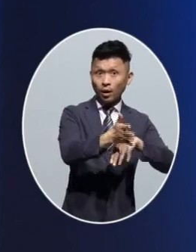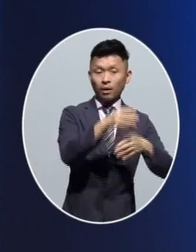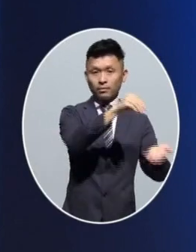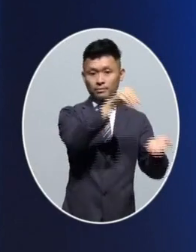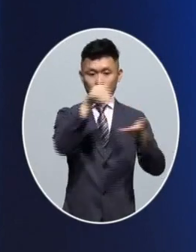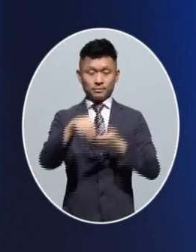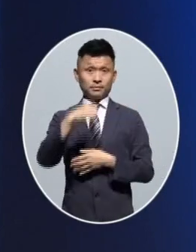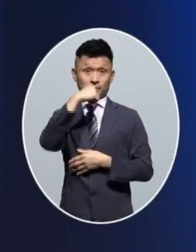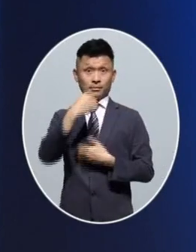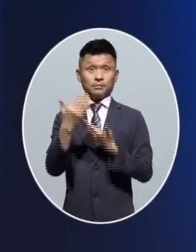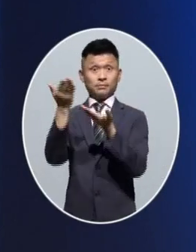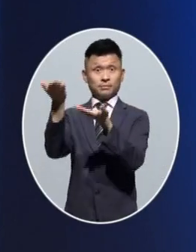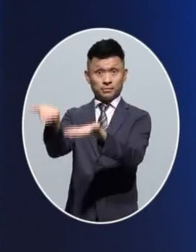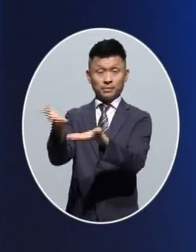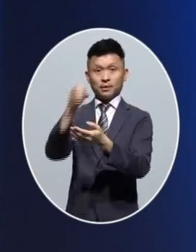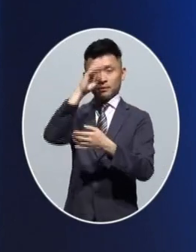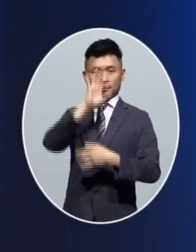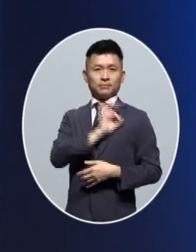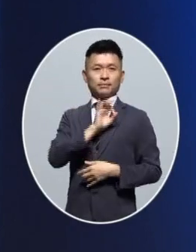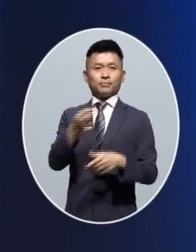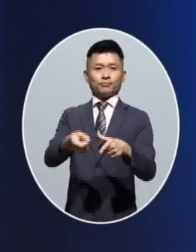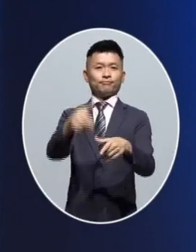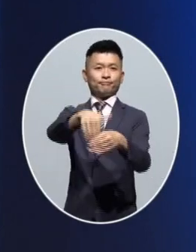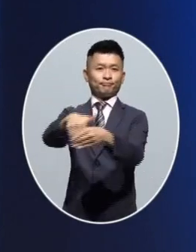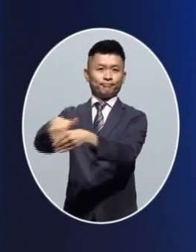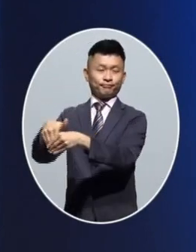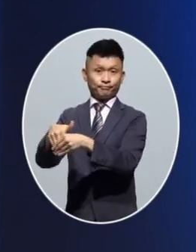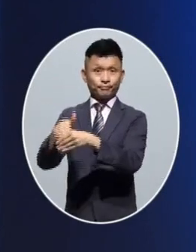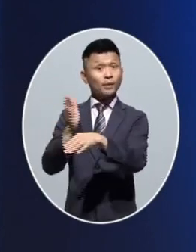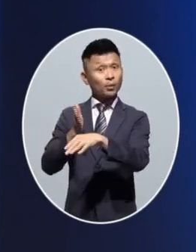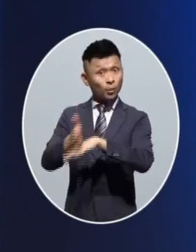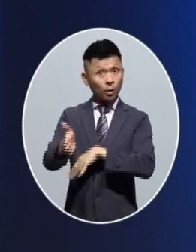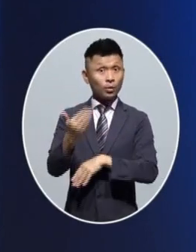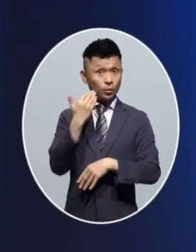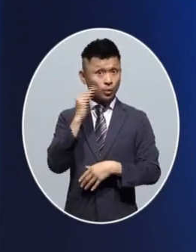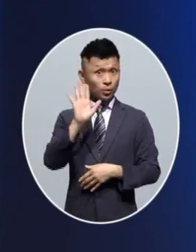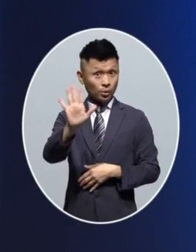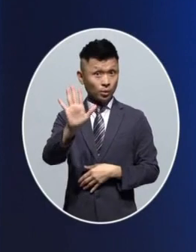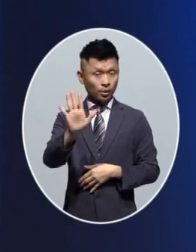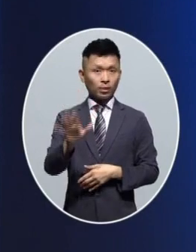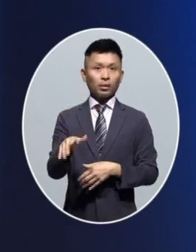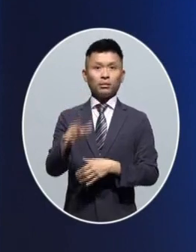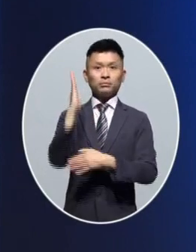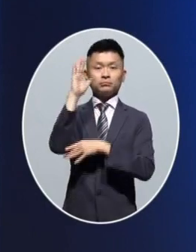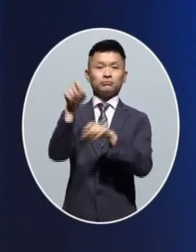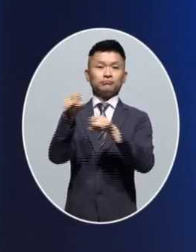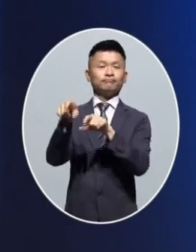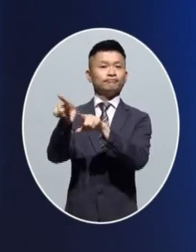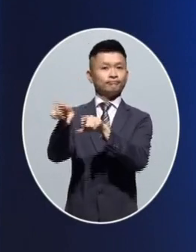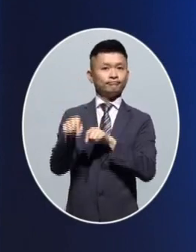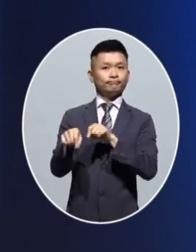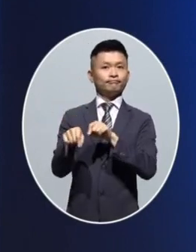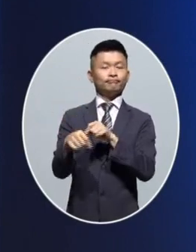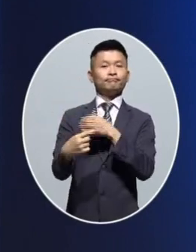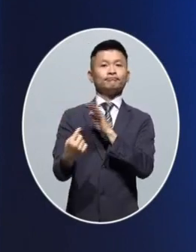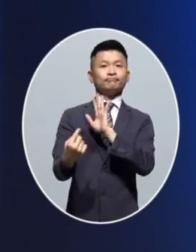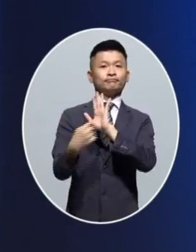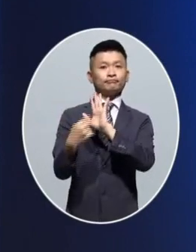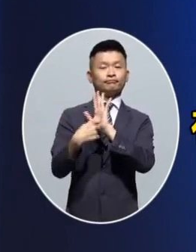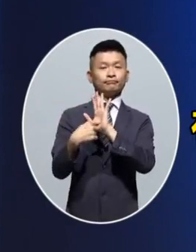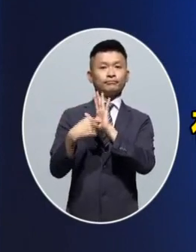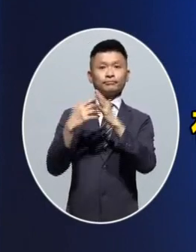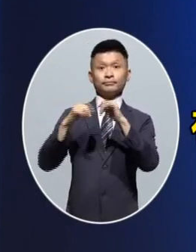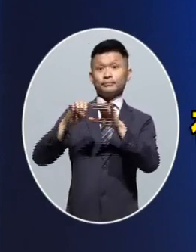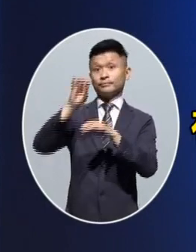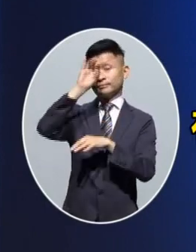岸的问题，我是觉得从我当政策会执行长到现在，我觉得需要谈，但是不是只有这样子方式谈，大家